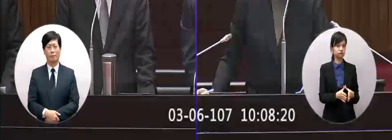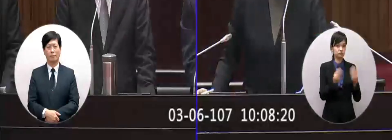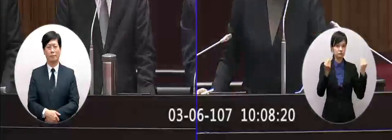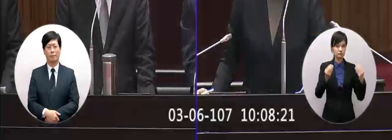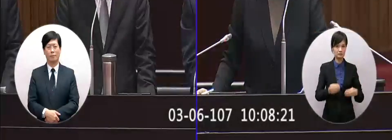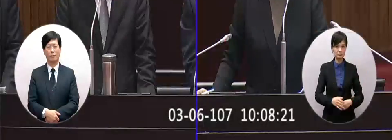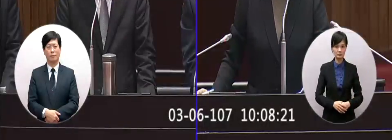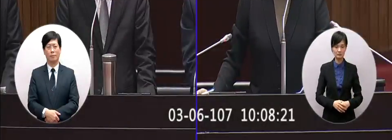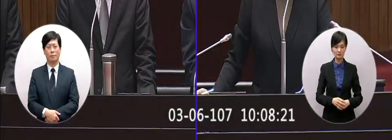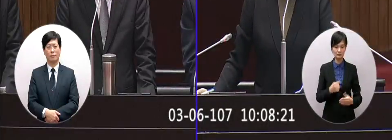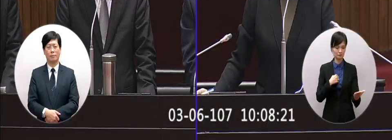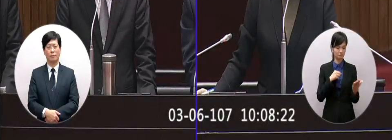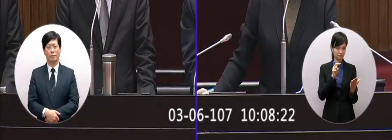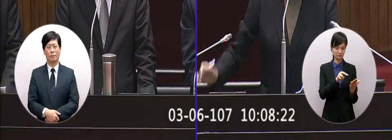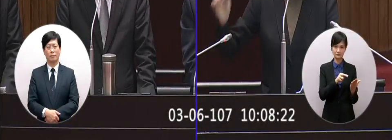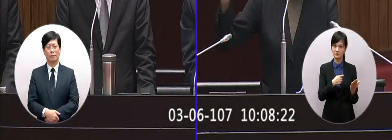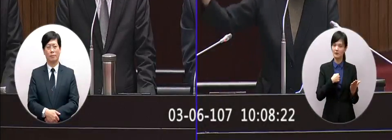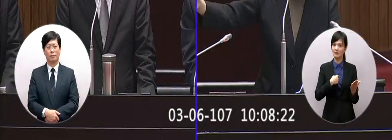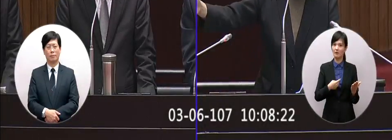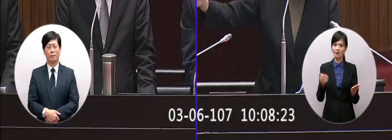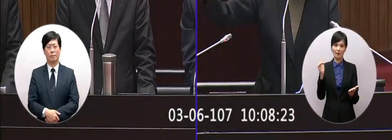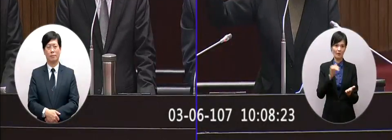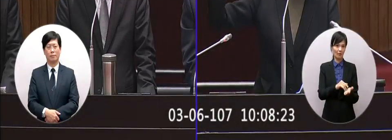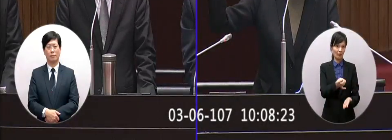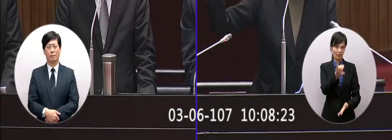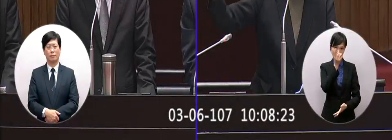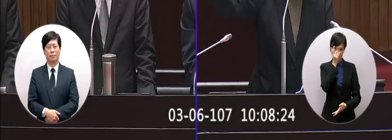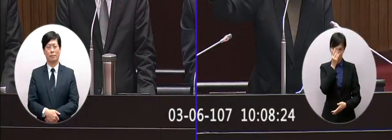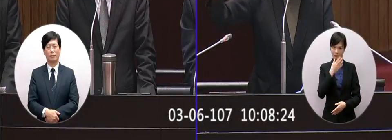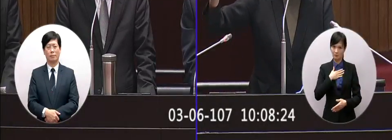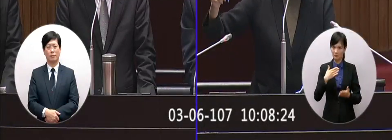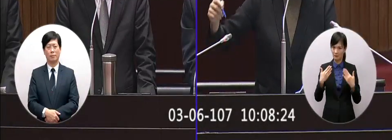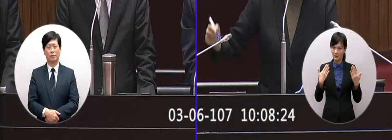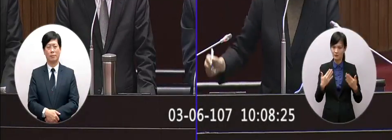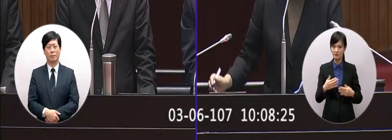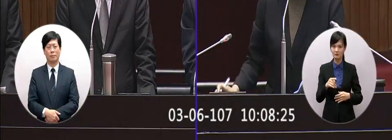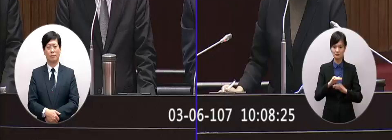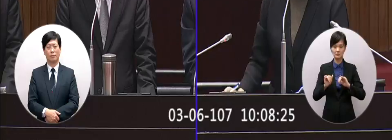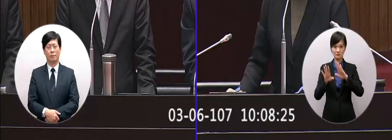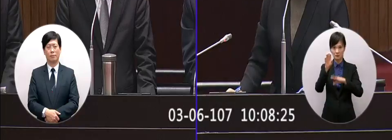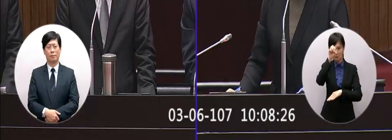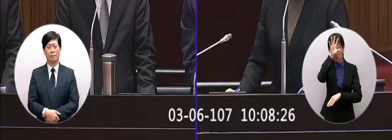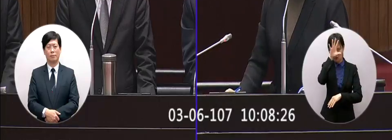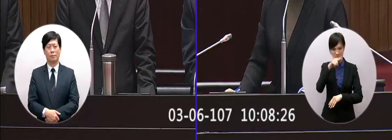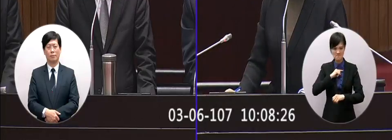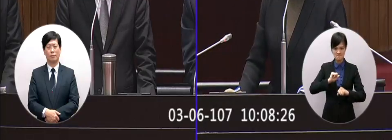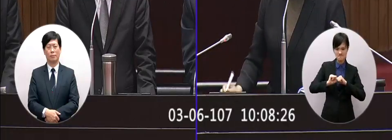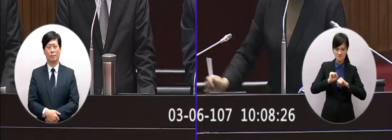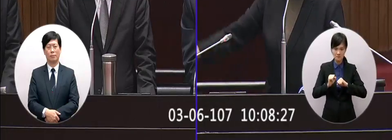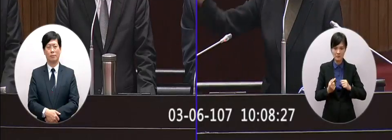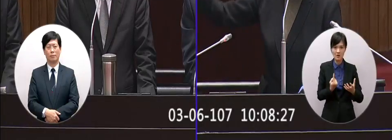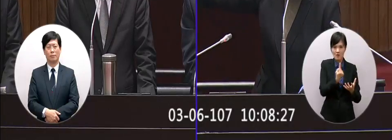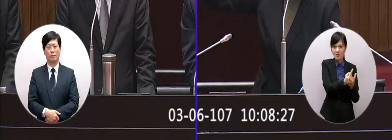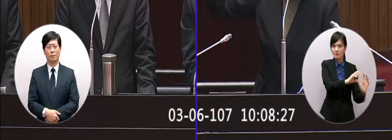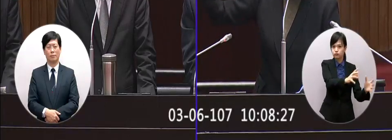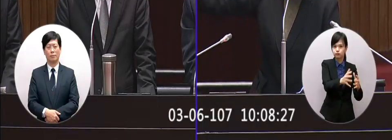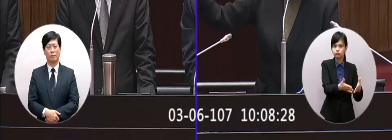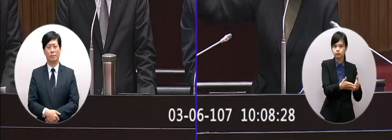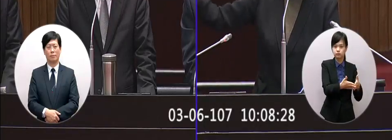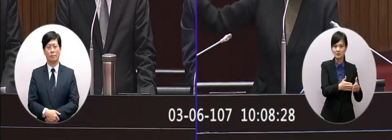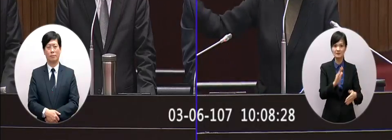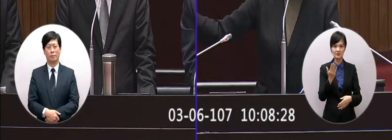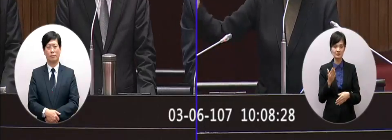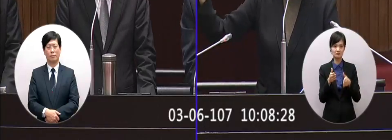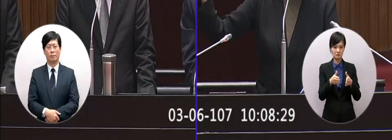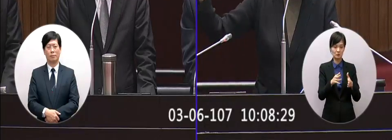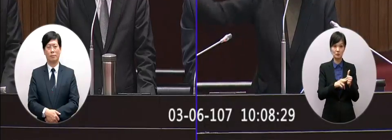终于明白了，民进党你们拼了老命要参与国际的组织运作，可是你们却针对纽